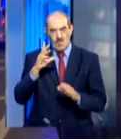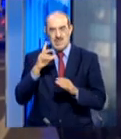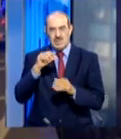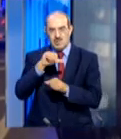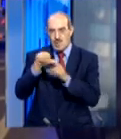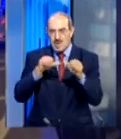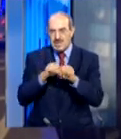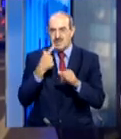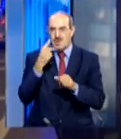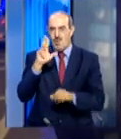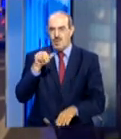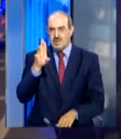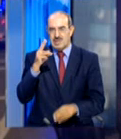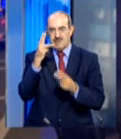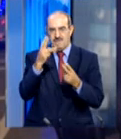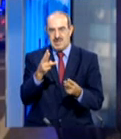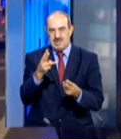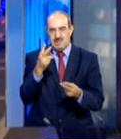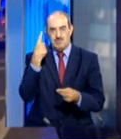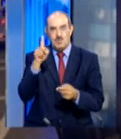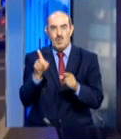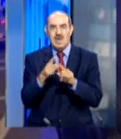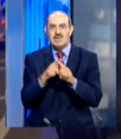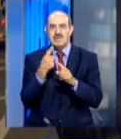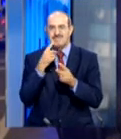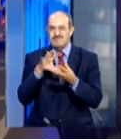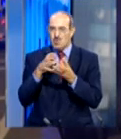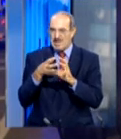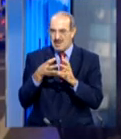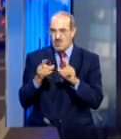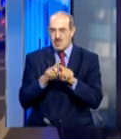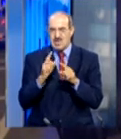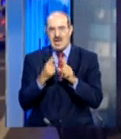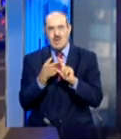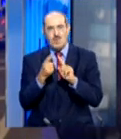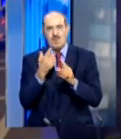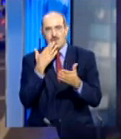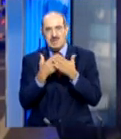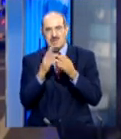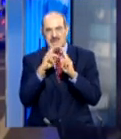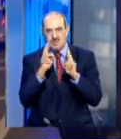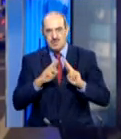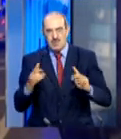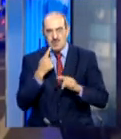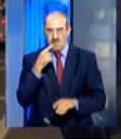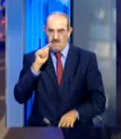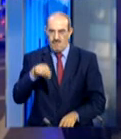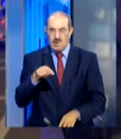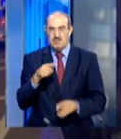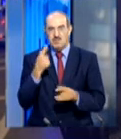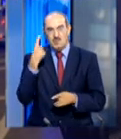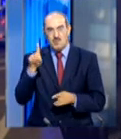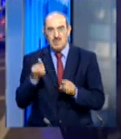المتحدة تأتي في ظل سياقات جيوسياسية معقدة وتحديات دولية تفرض أكثر من أي وقت